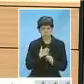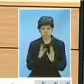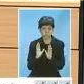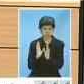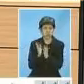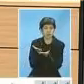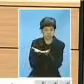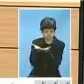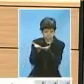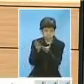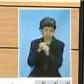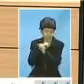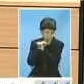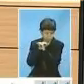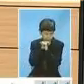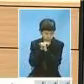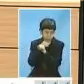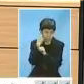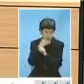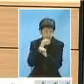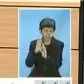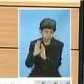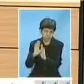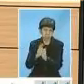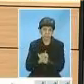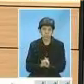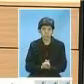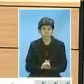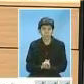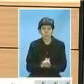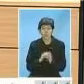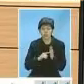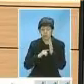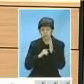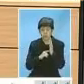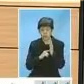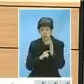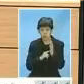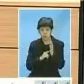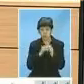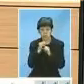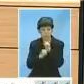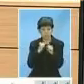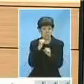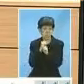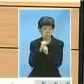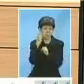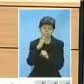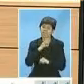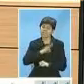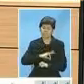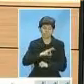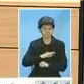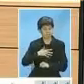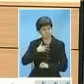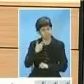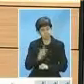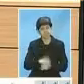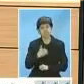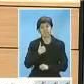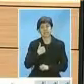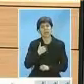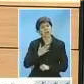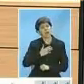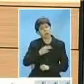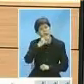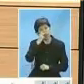วงท่านและปกป้องท่านในสภาหลายครั้งเช่นในแต่ว่าใน5ปีที่ความเจ็บปวดมันเกิดขึ้นเพราะเ